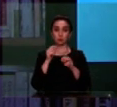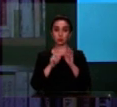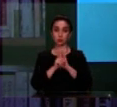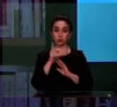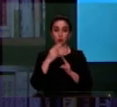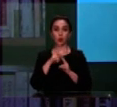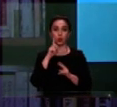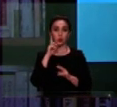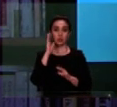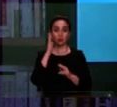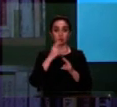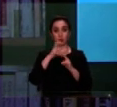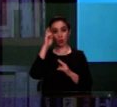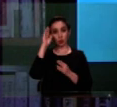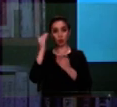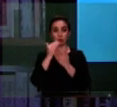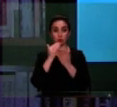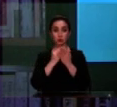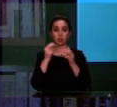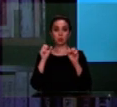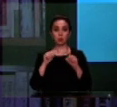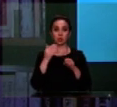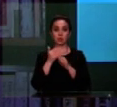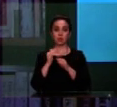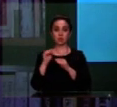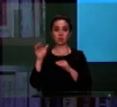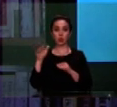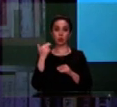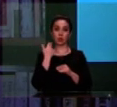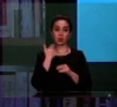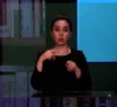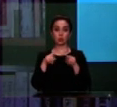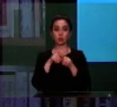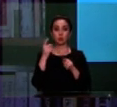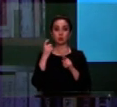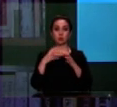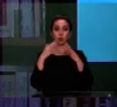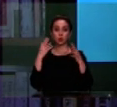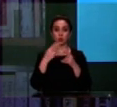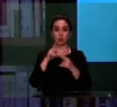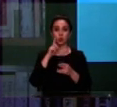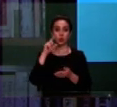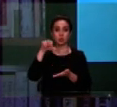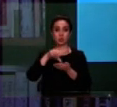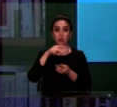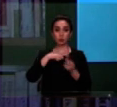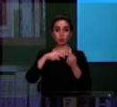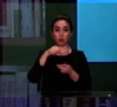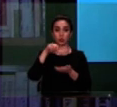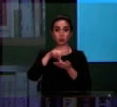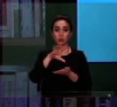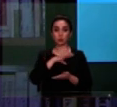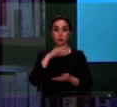Онда Яш Келечегіміз Дәбле Дастору дарасында имтиязы кредит алген 100-дан артық Яш тадбіркорлар іштірак етмақты. Yosh